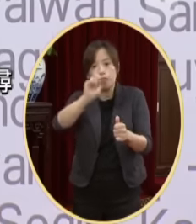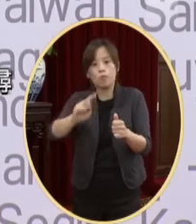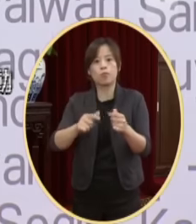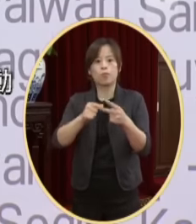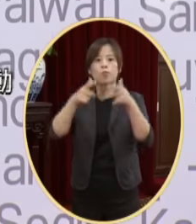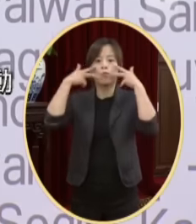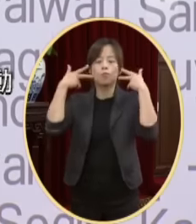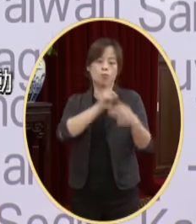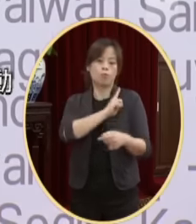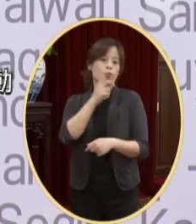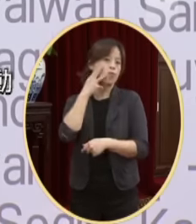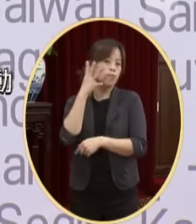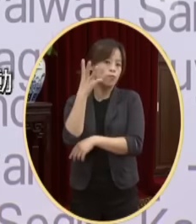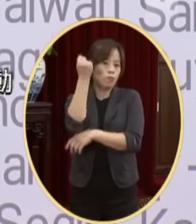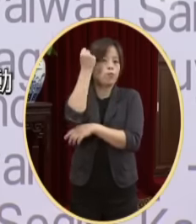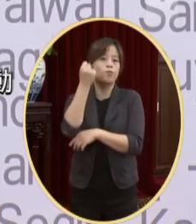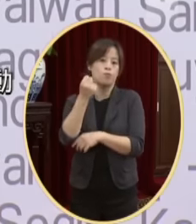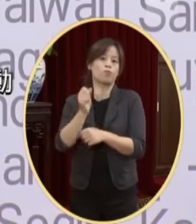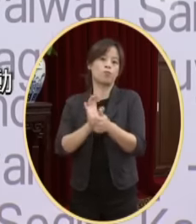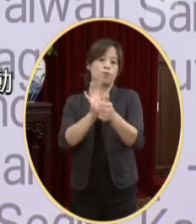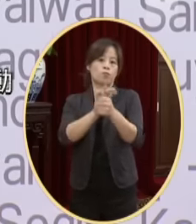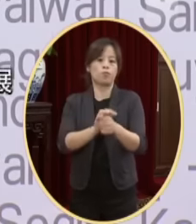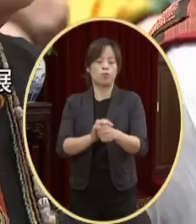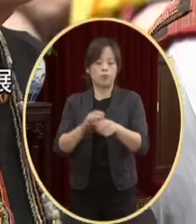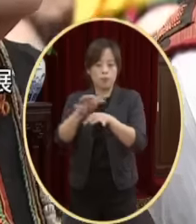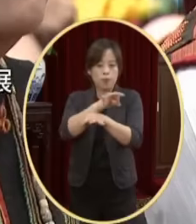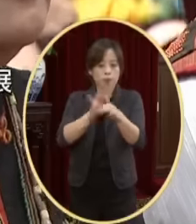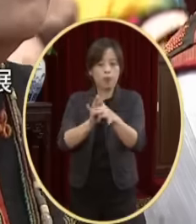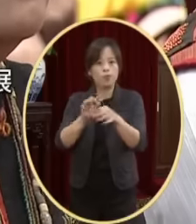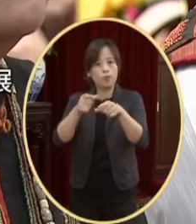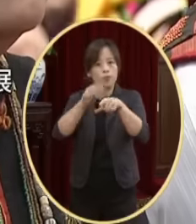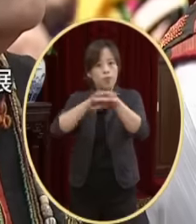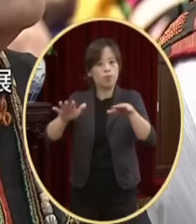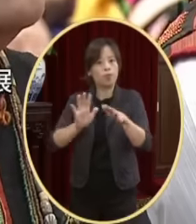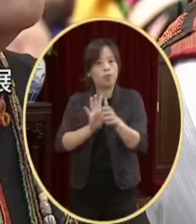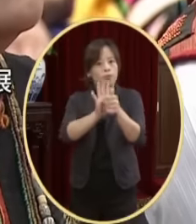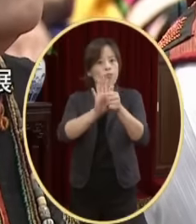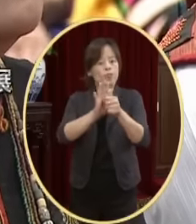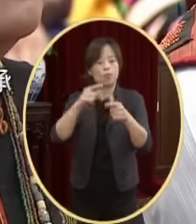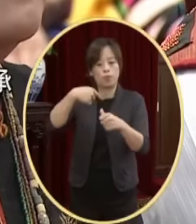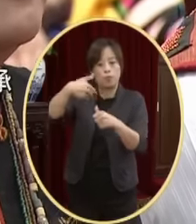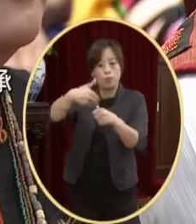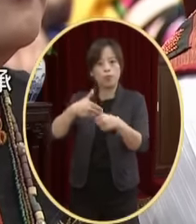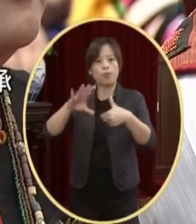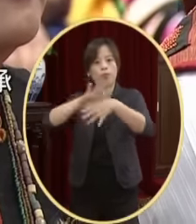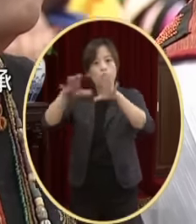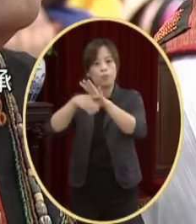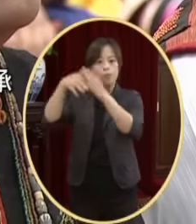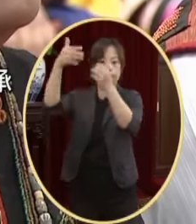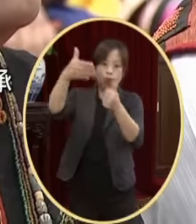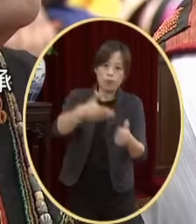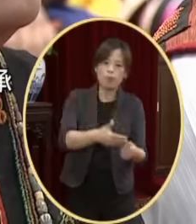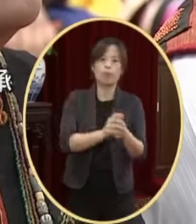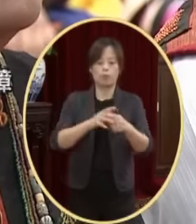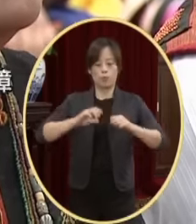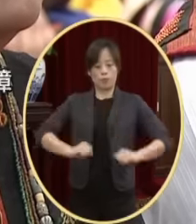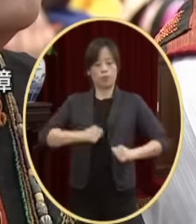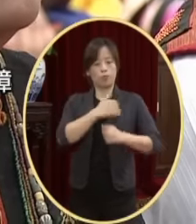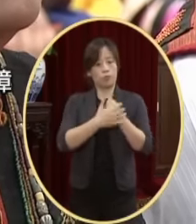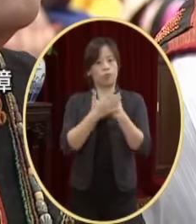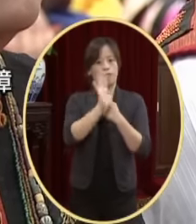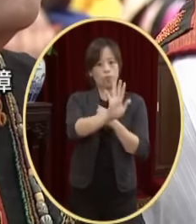民族自治的推动、经济的公平发展、教育与文化的传承、健康的